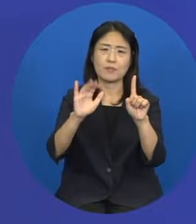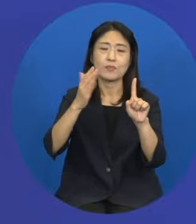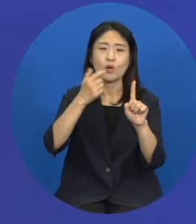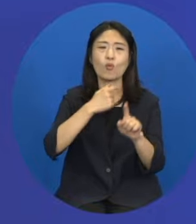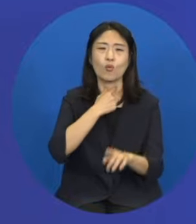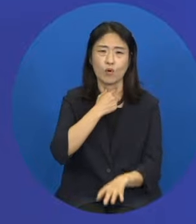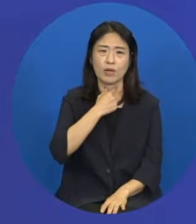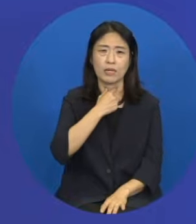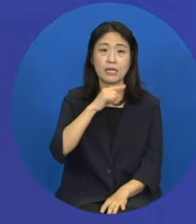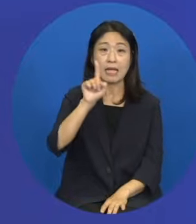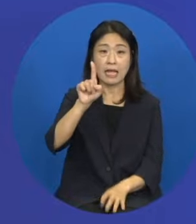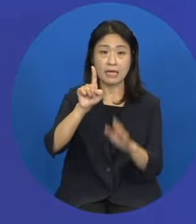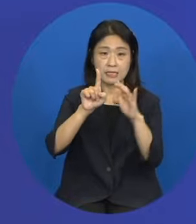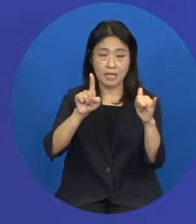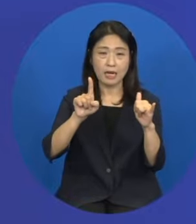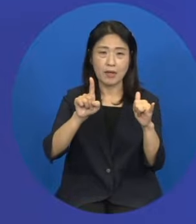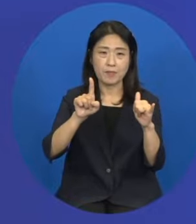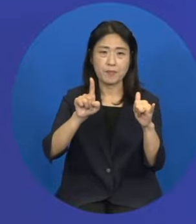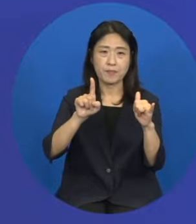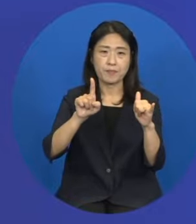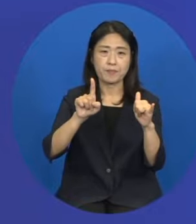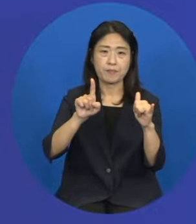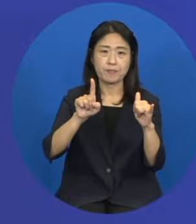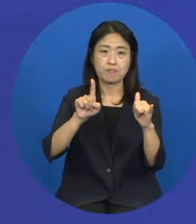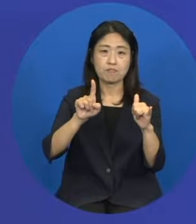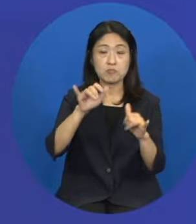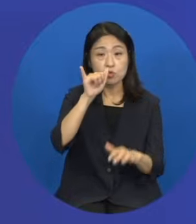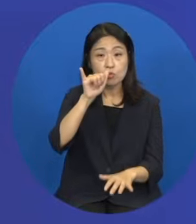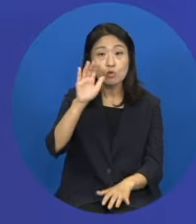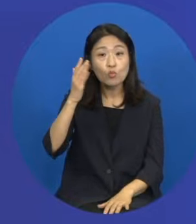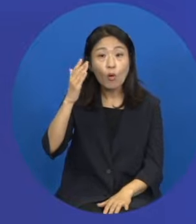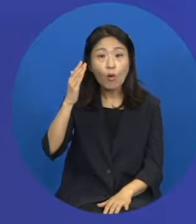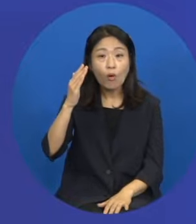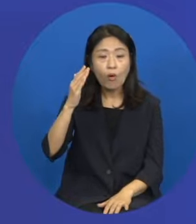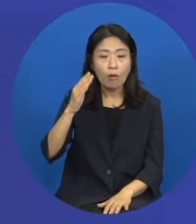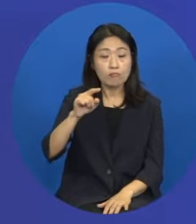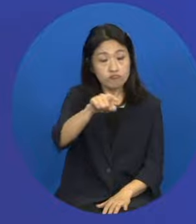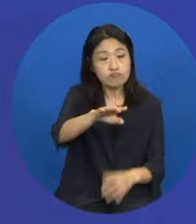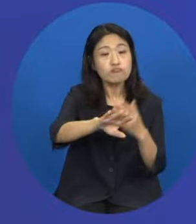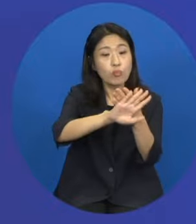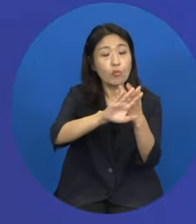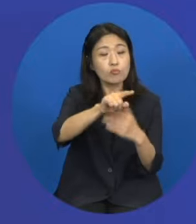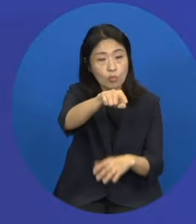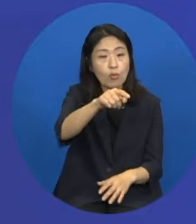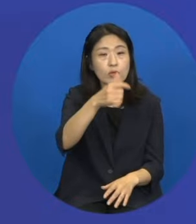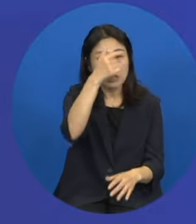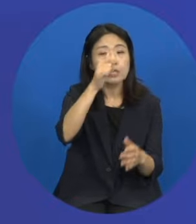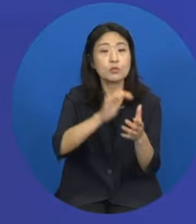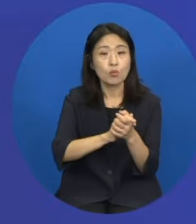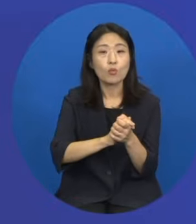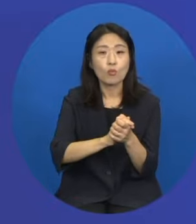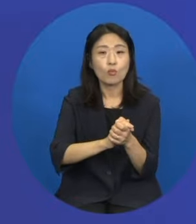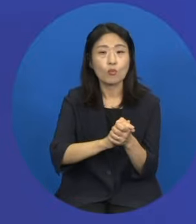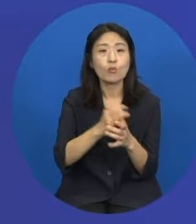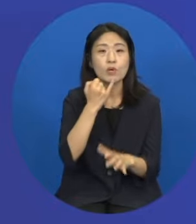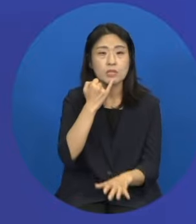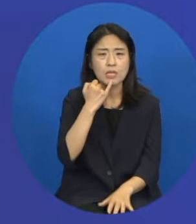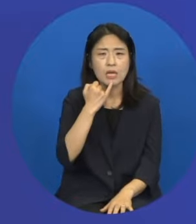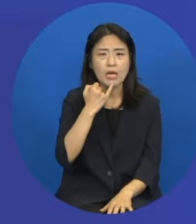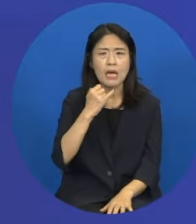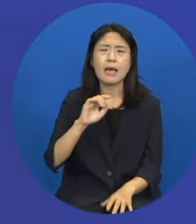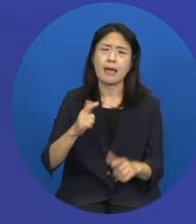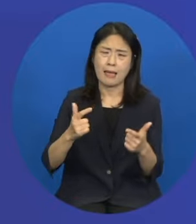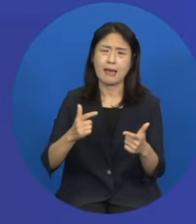한 명만 있어도 된다고 해서 아 남이 기도하겠거니 그렇게 넘기라는 것이 아닙니다. 정말 나야 아니면 안 되는 절박한